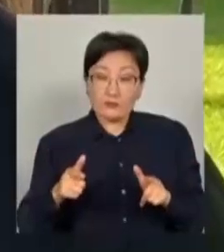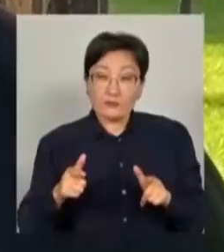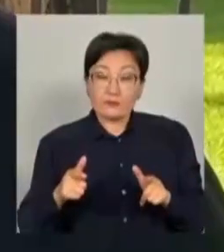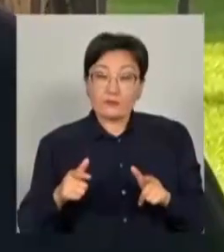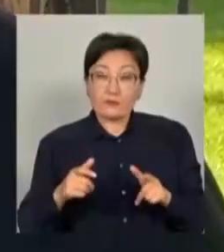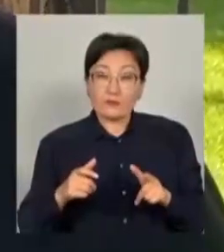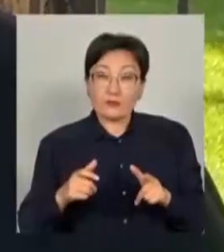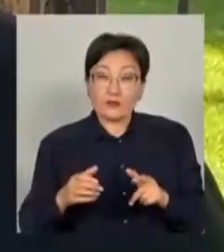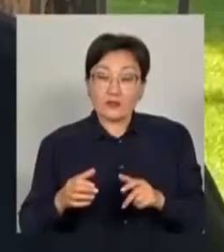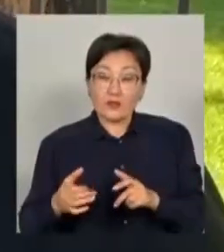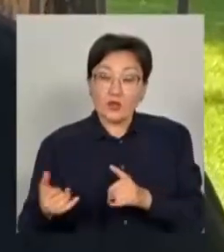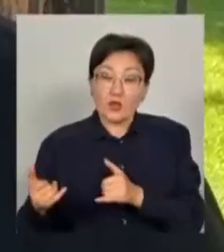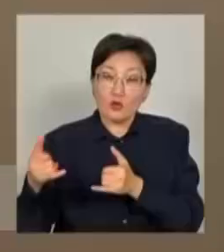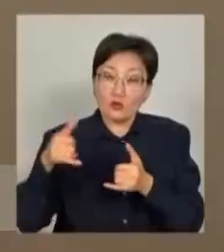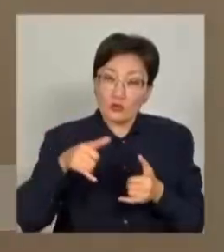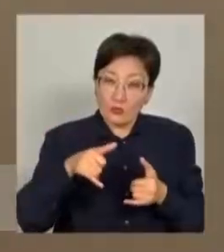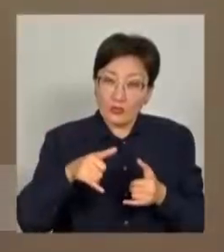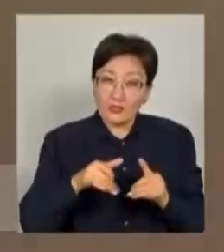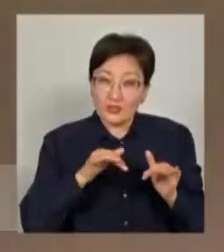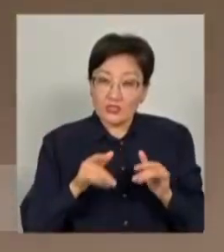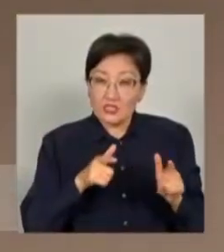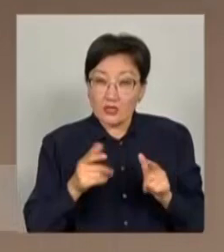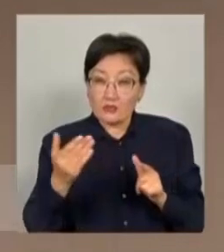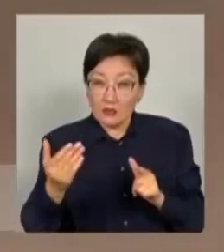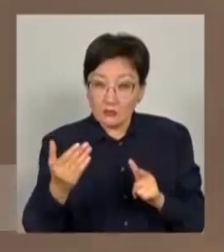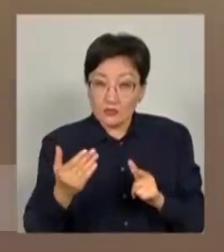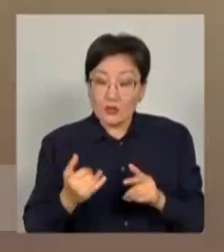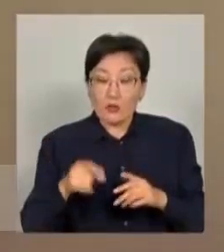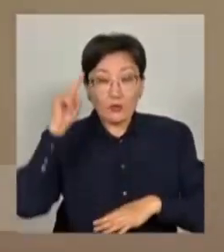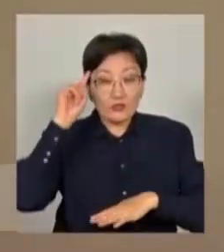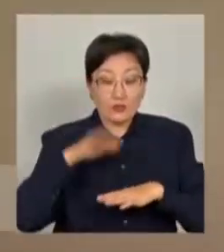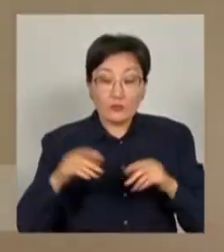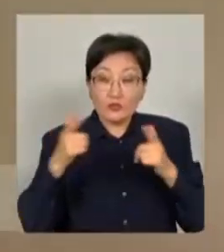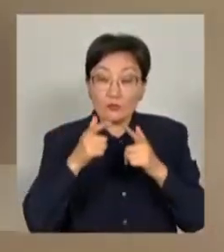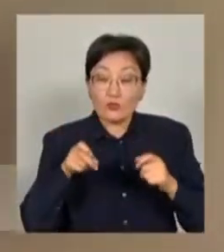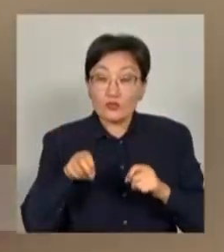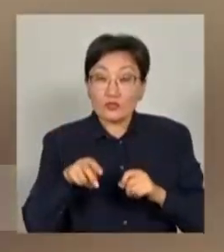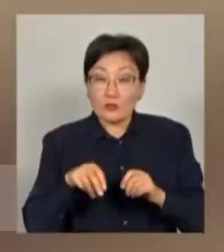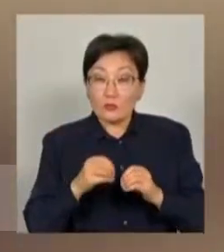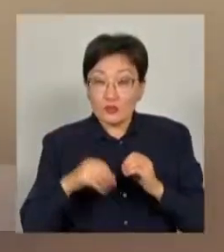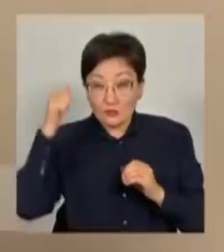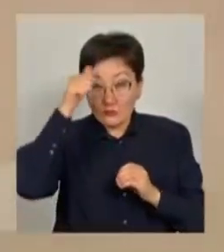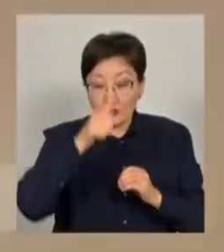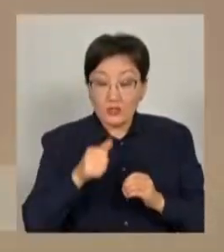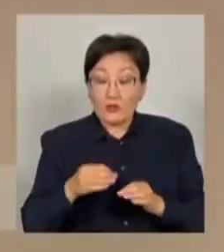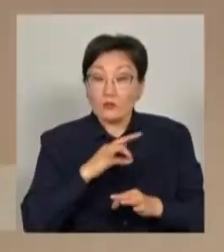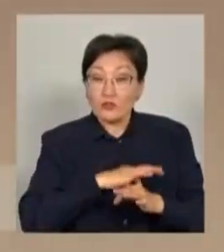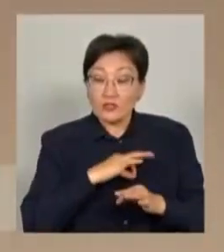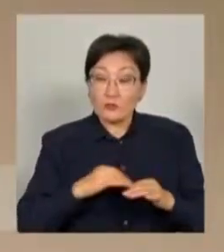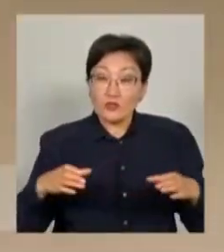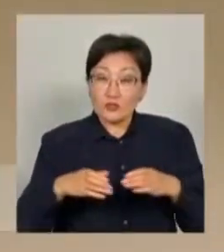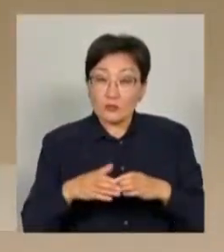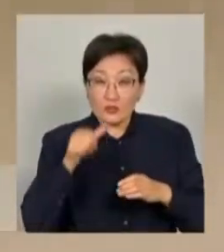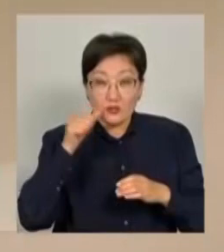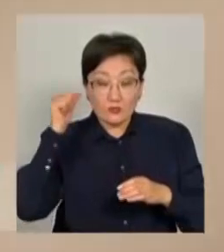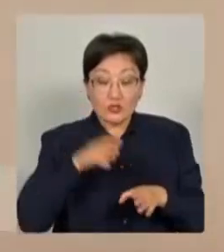жабайы әдіспен құйып алатын тәсілдер дайындап қойған. Ал әкімдік ақпарынша 2010 жылы игеруге алған серіктестік